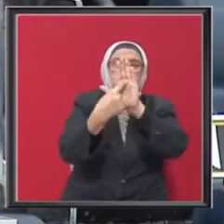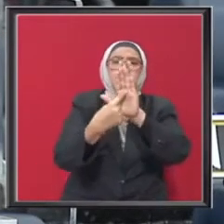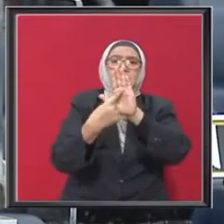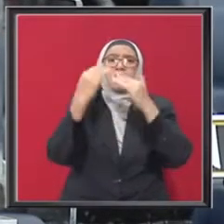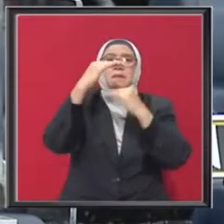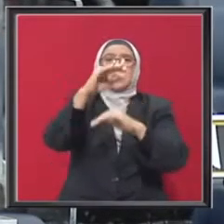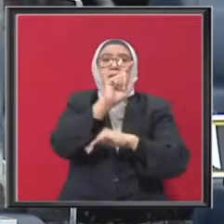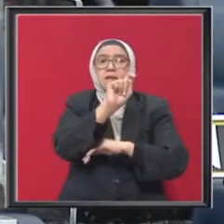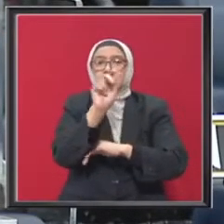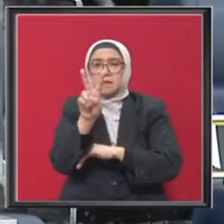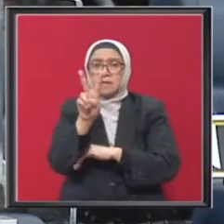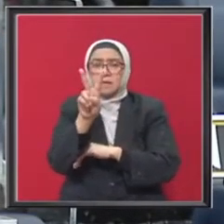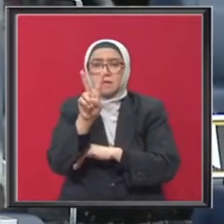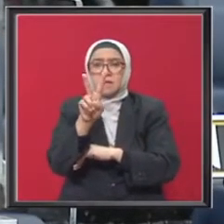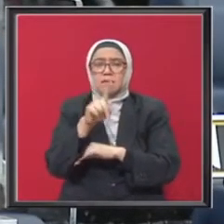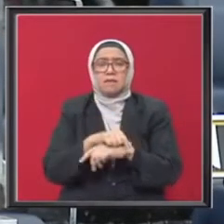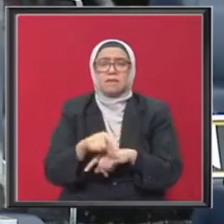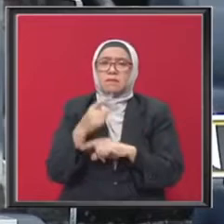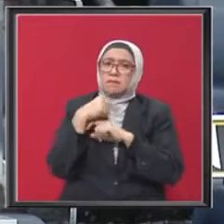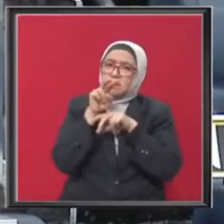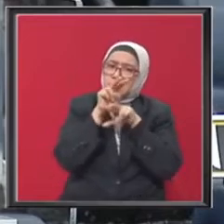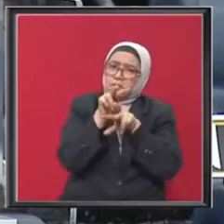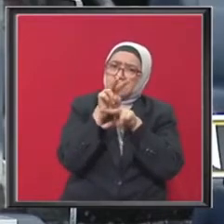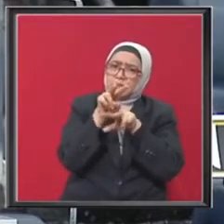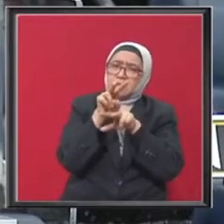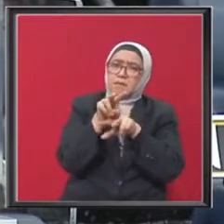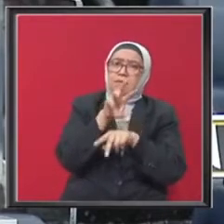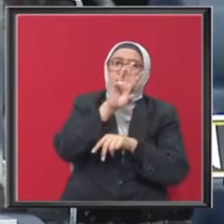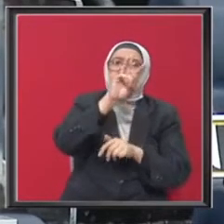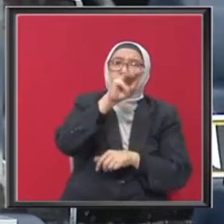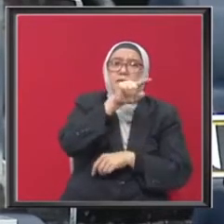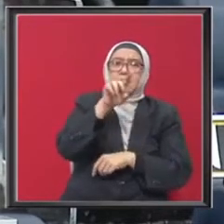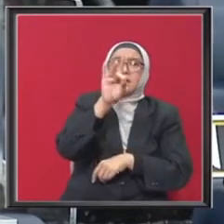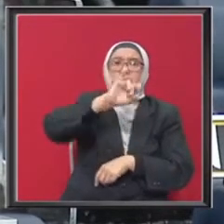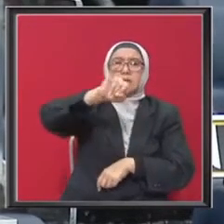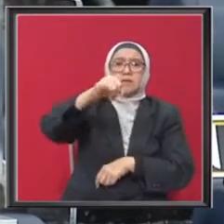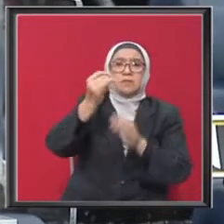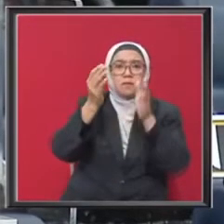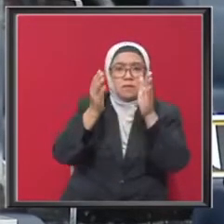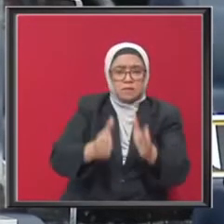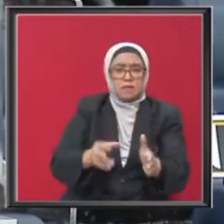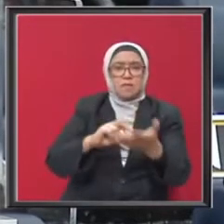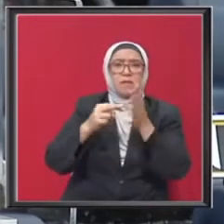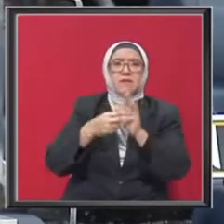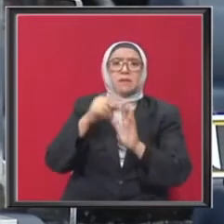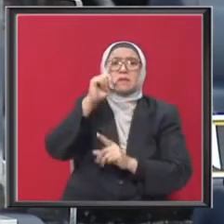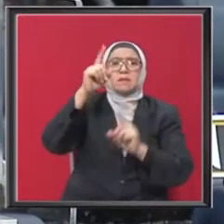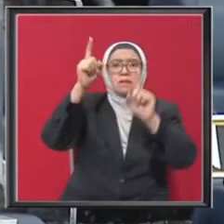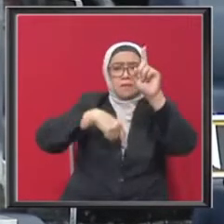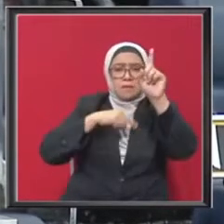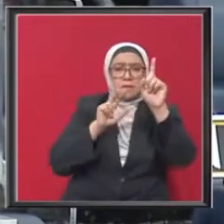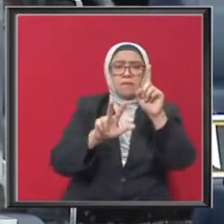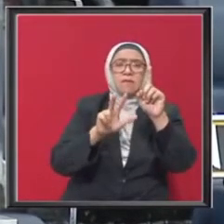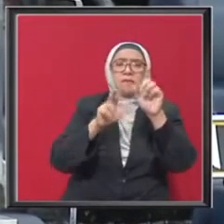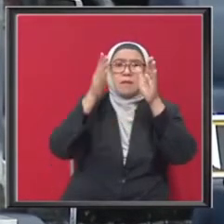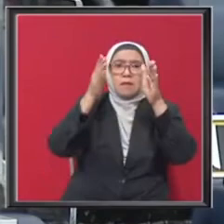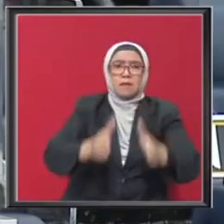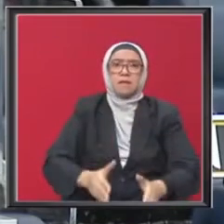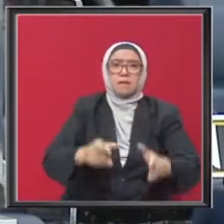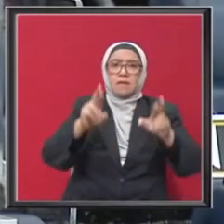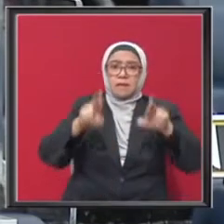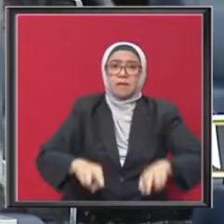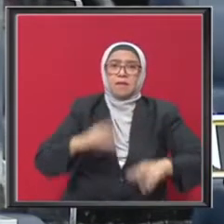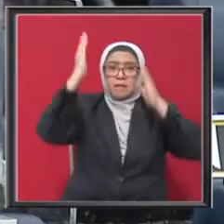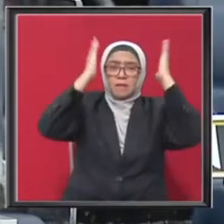television ia ditonton ini diantaranya enam hingga delapan juta Bayangkanlah ya adalah 1/3 udah pada penduduk mesiu tak termasuk